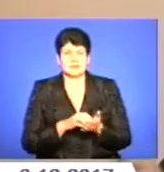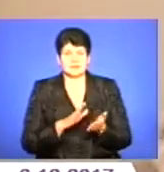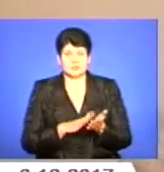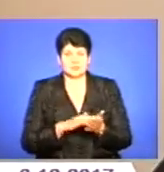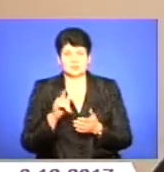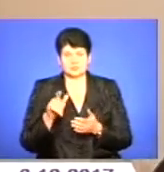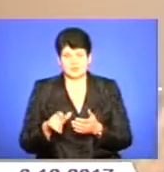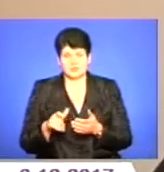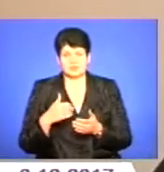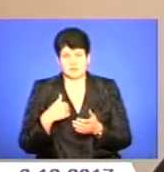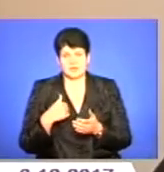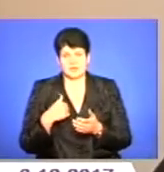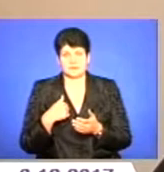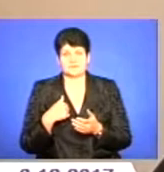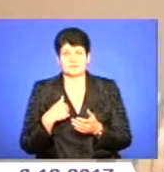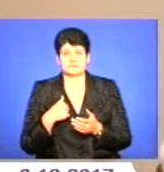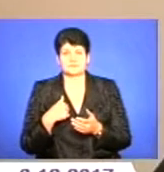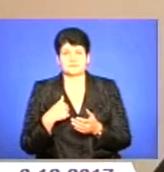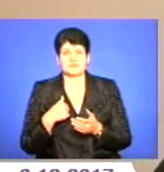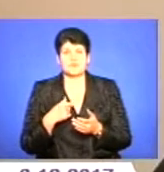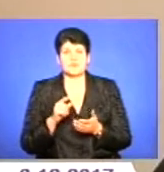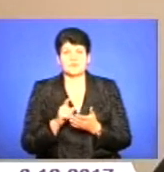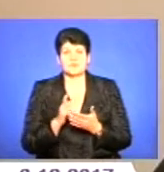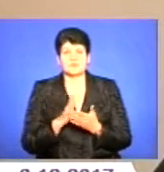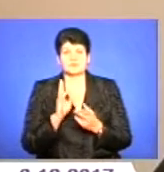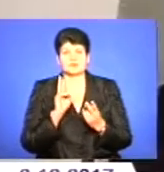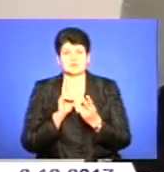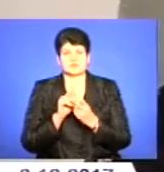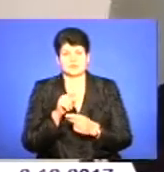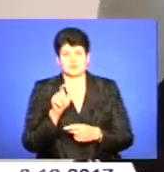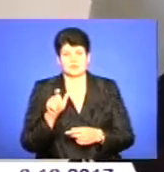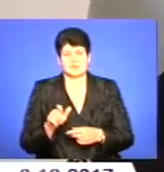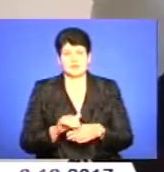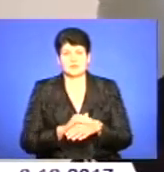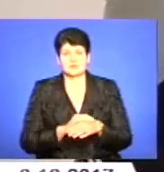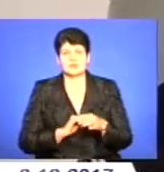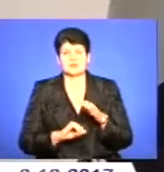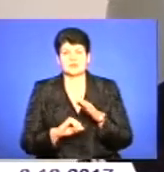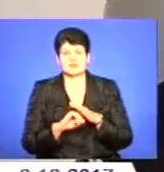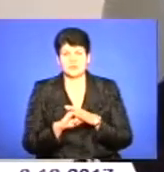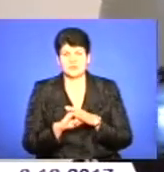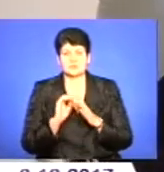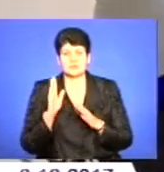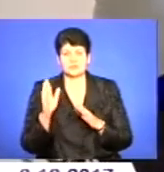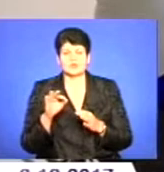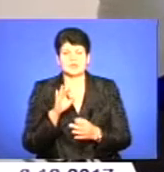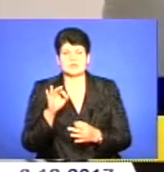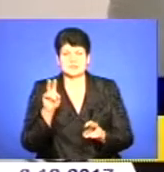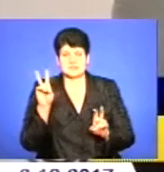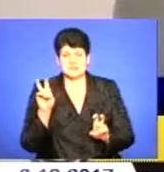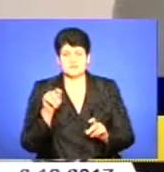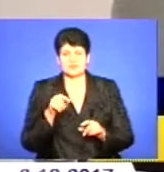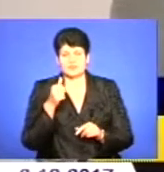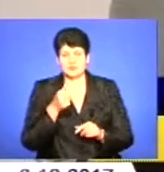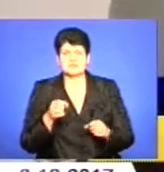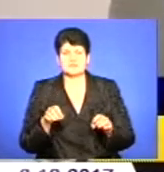тобто в даному випадку я, так як я координатор акції, обов'язково має бути зустріч цієї людини. Благодійний фонд «Майбутній сиріт» в цьому році вирішив